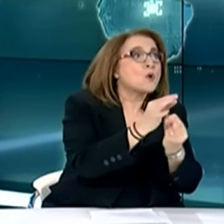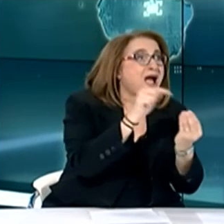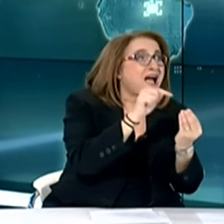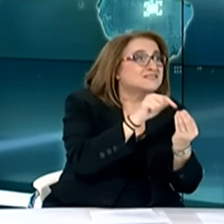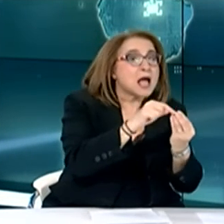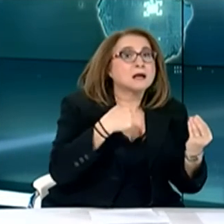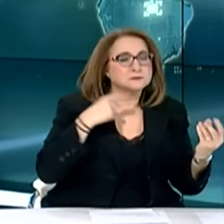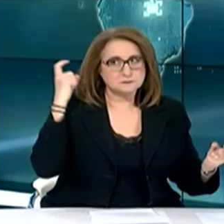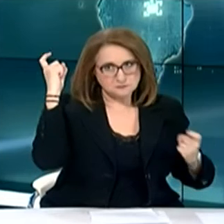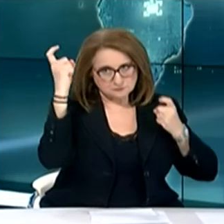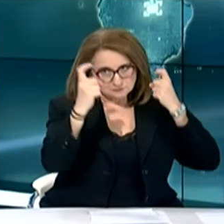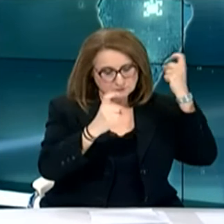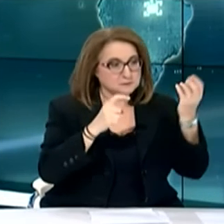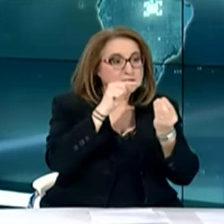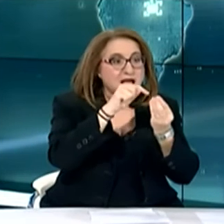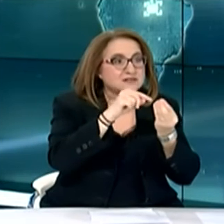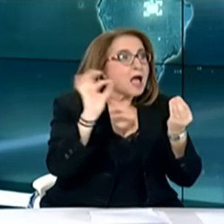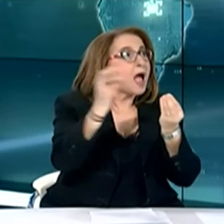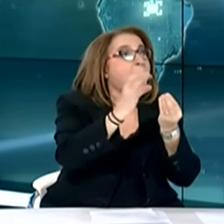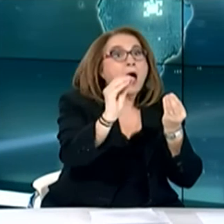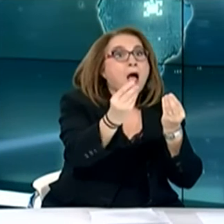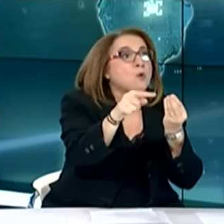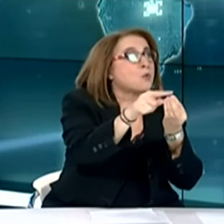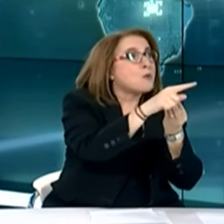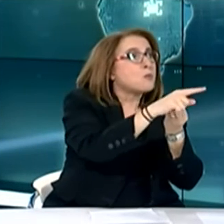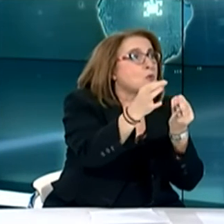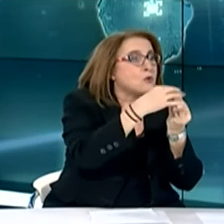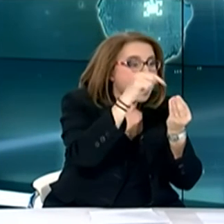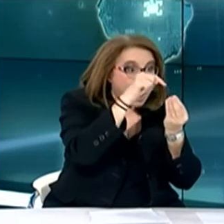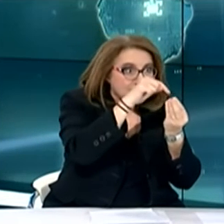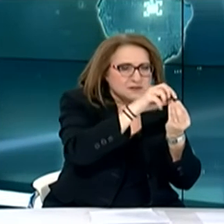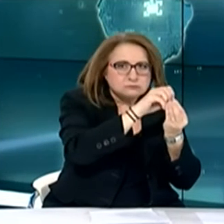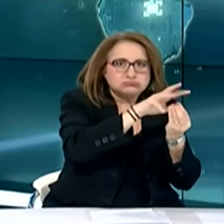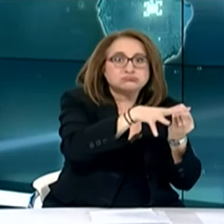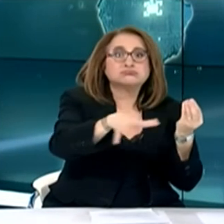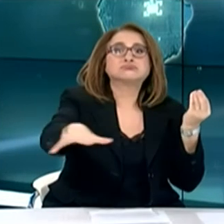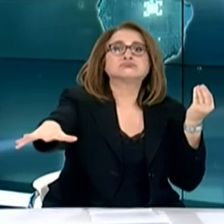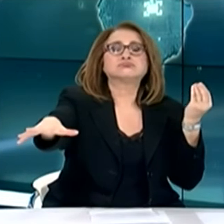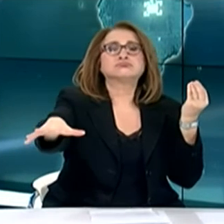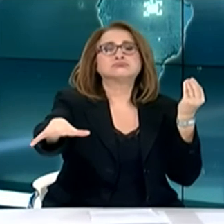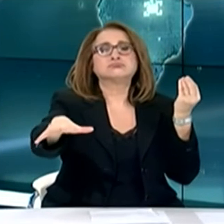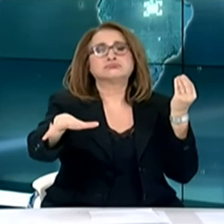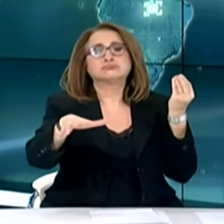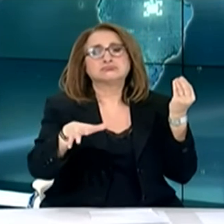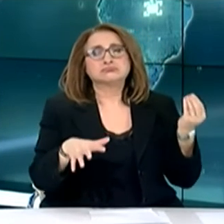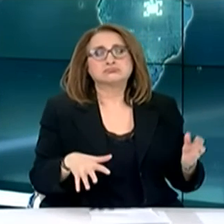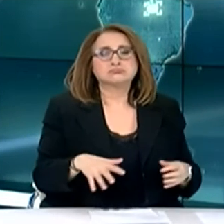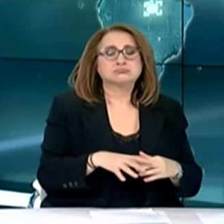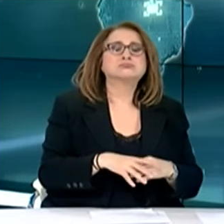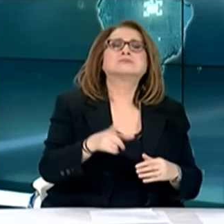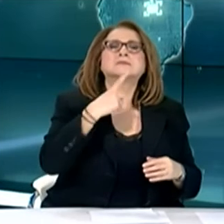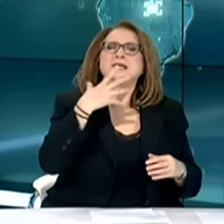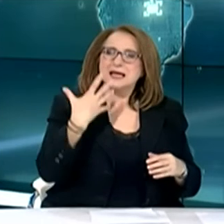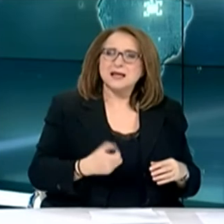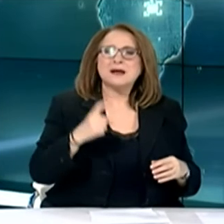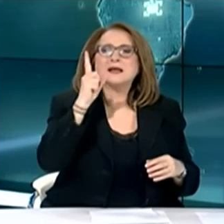ο κύκλος μετάδοσης είναι εκθετικός. Είναι σαν το παραμύθι με τον Κινέζο βασιλιά που έπαιξε σκάκι με έναν αντίπαλο και του